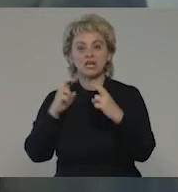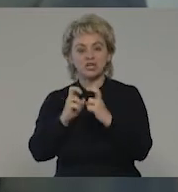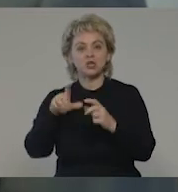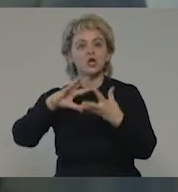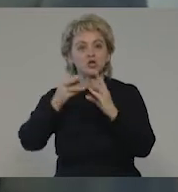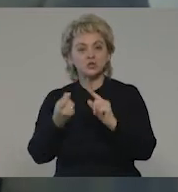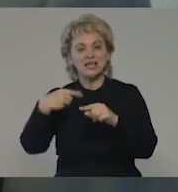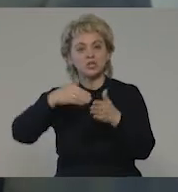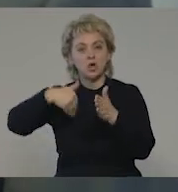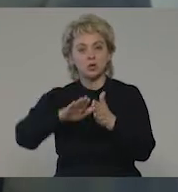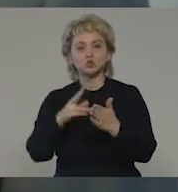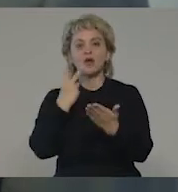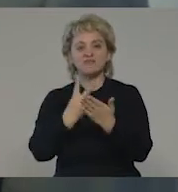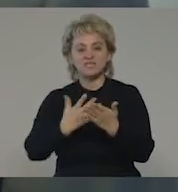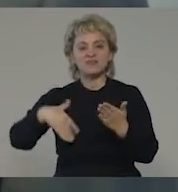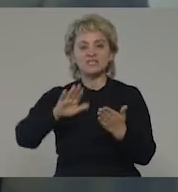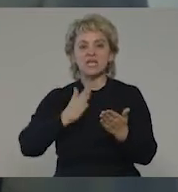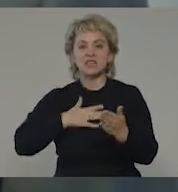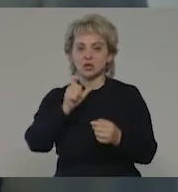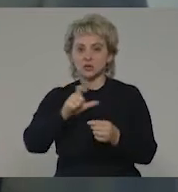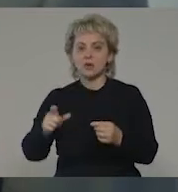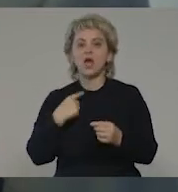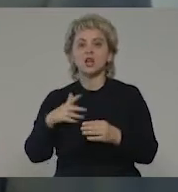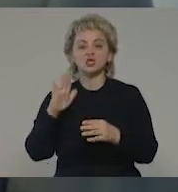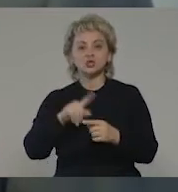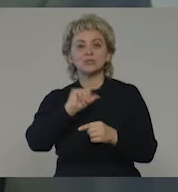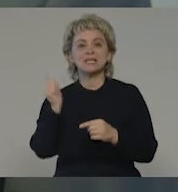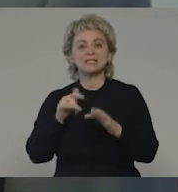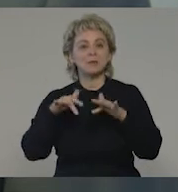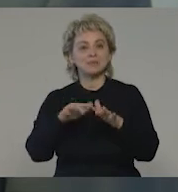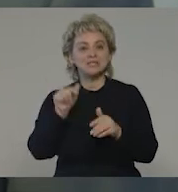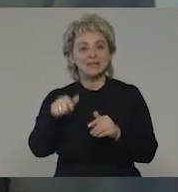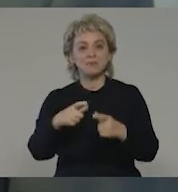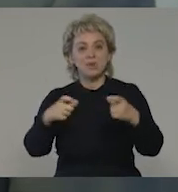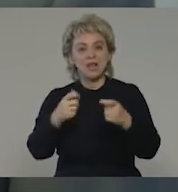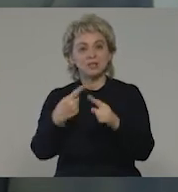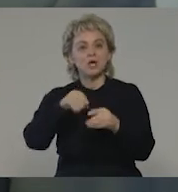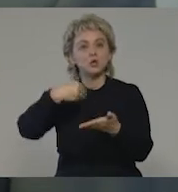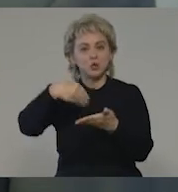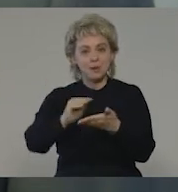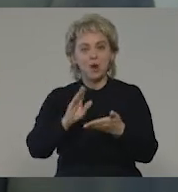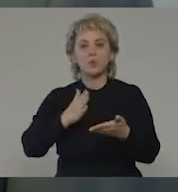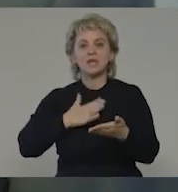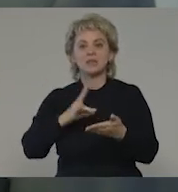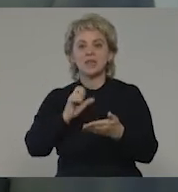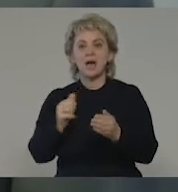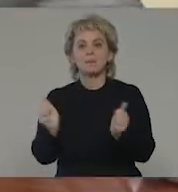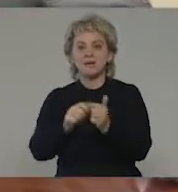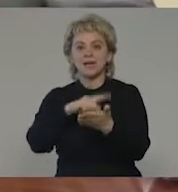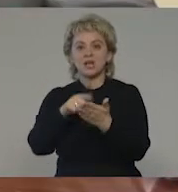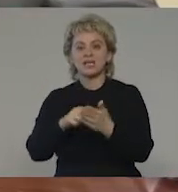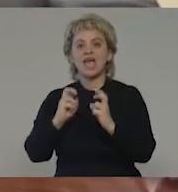результат этой модернизации уже видят все наши пассажиры и голосуют за это на самом деле теми билетами, которые они приобретают на пригородные